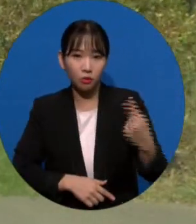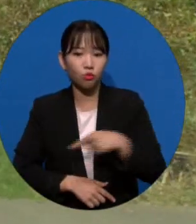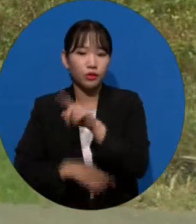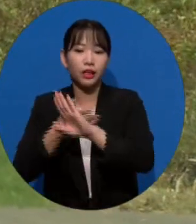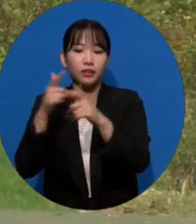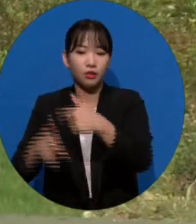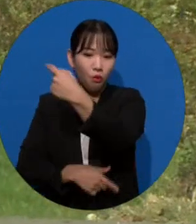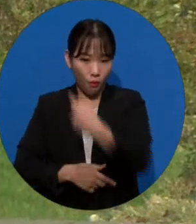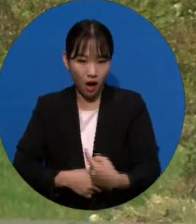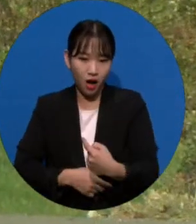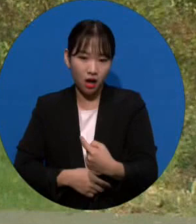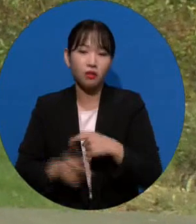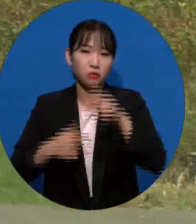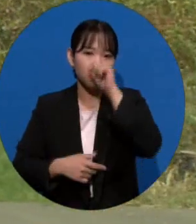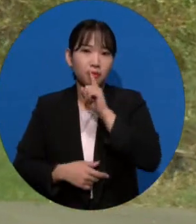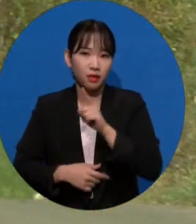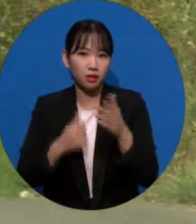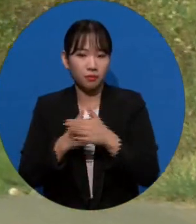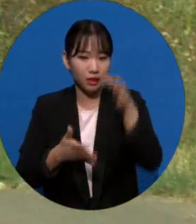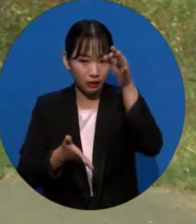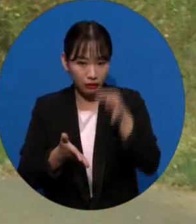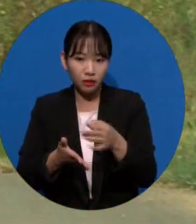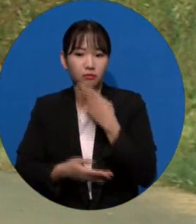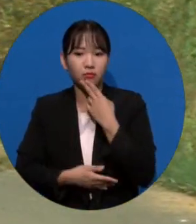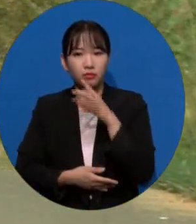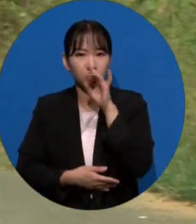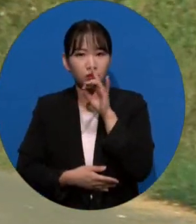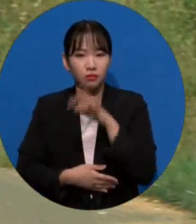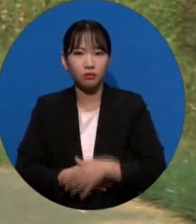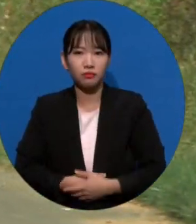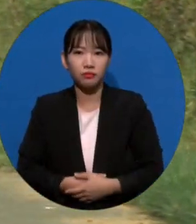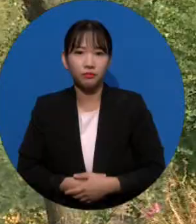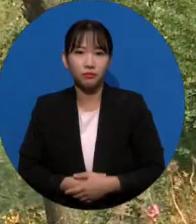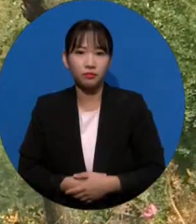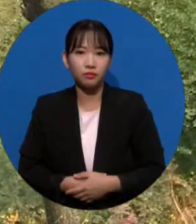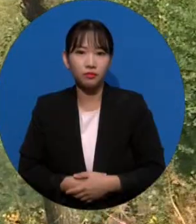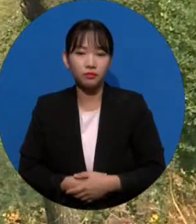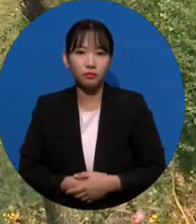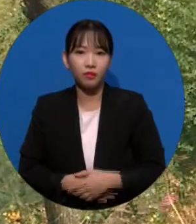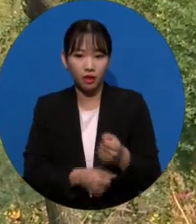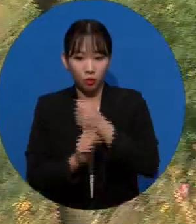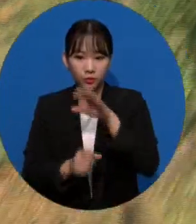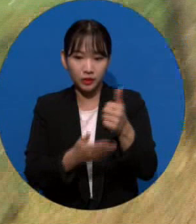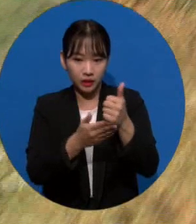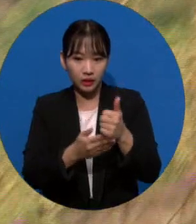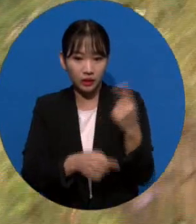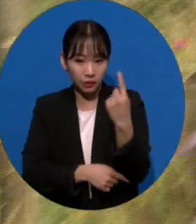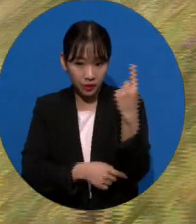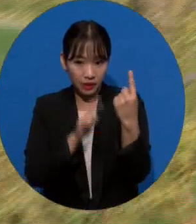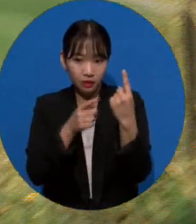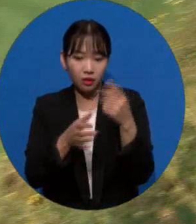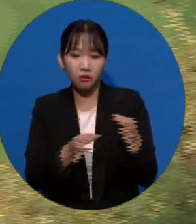더 크니까 선 역학 요기는 이렇게 너 쳐주고 나 그럴싸하게 않은거 같아요 골프장 이용료는 올렸지만